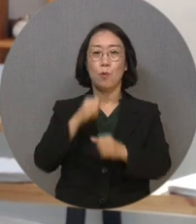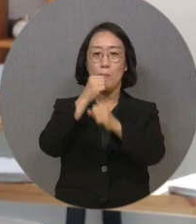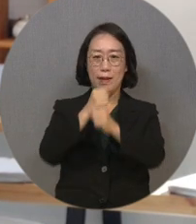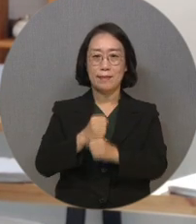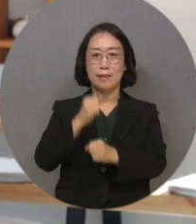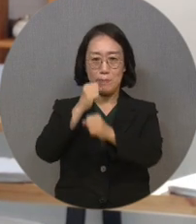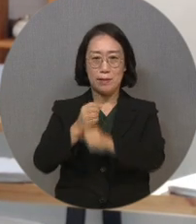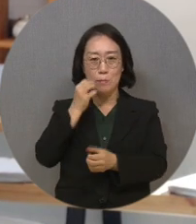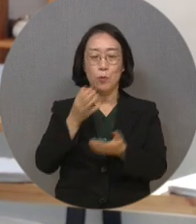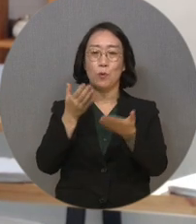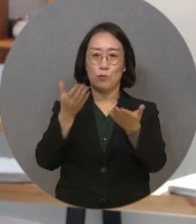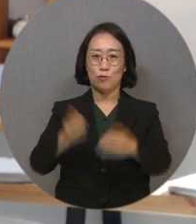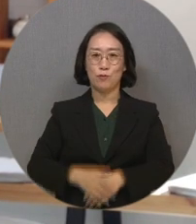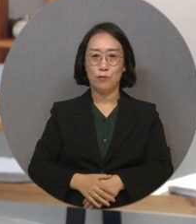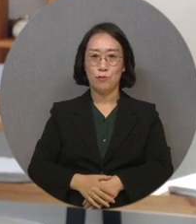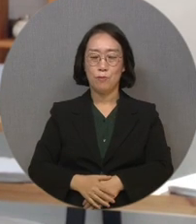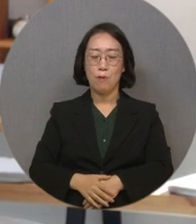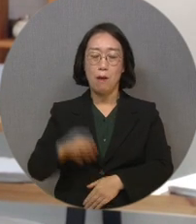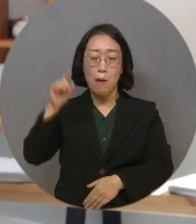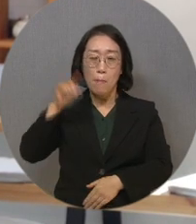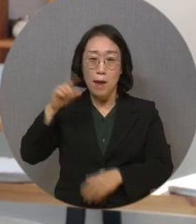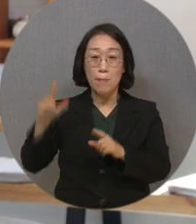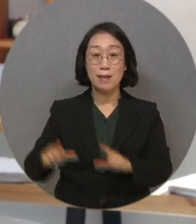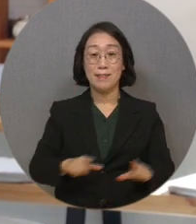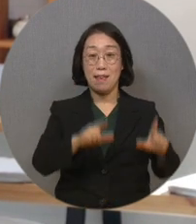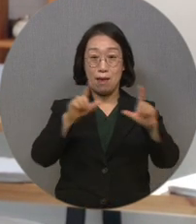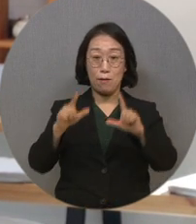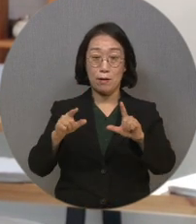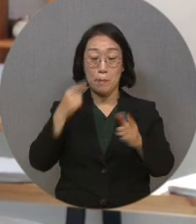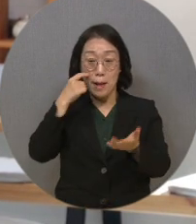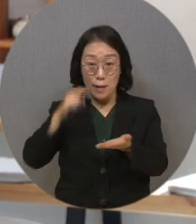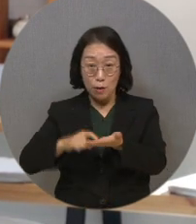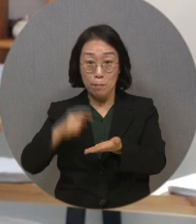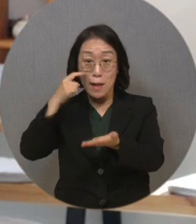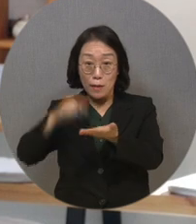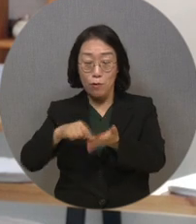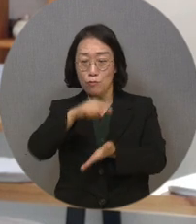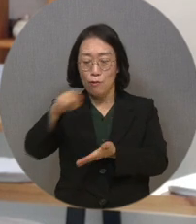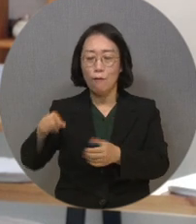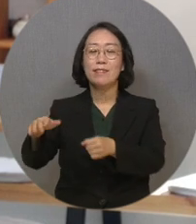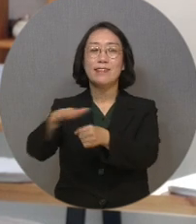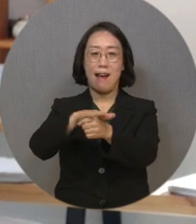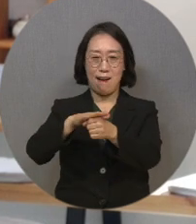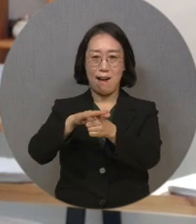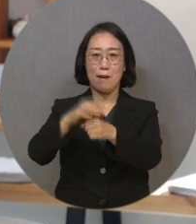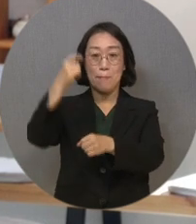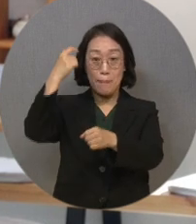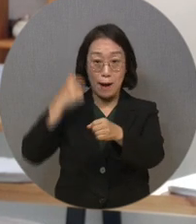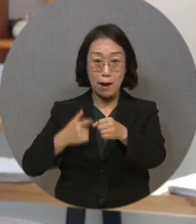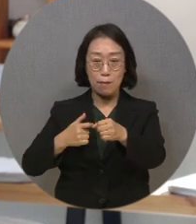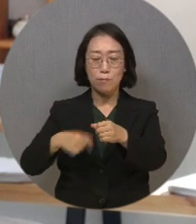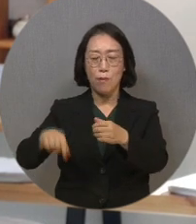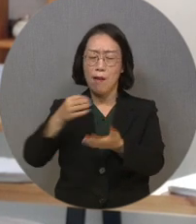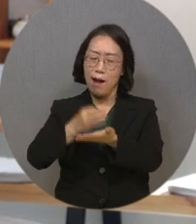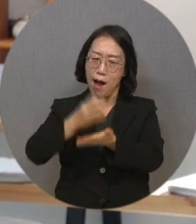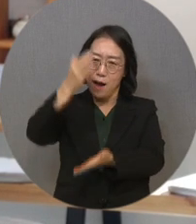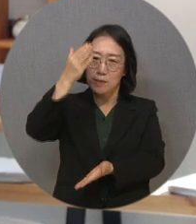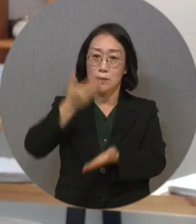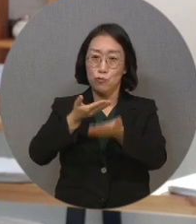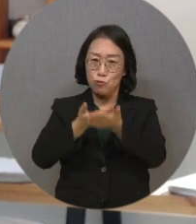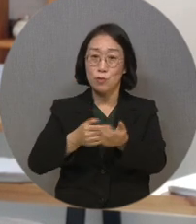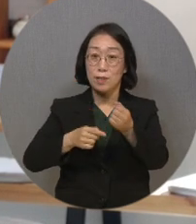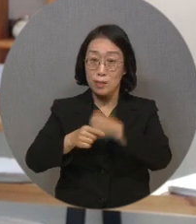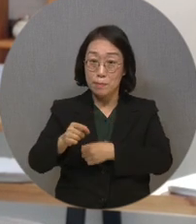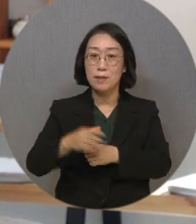표현합니다. 평범한 일상 속에서 만나는 것들을 애정의 눈으로 바라보고 이 안의 가치와 의미를